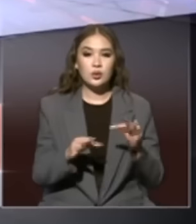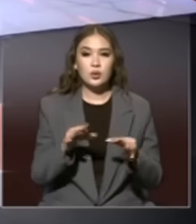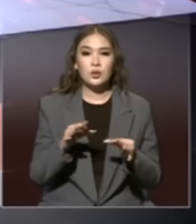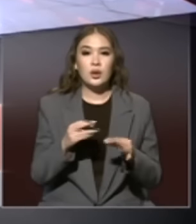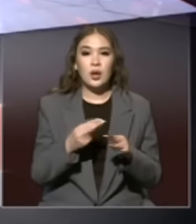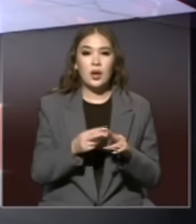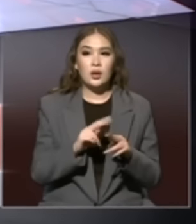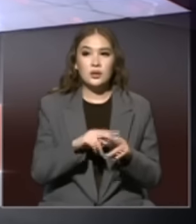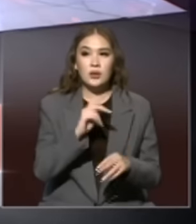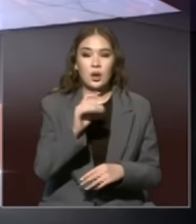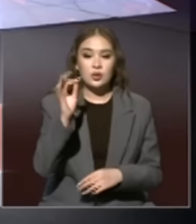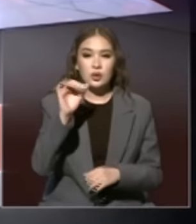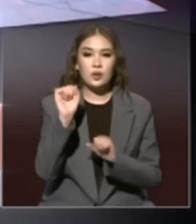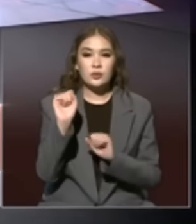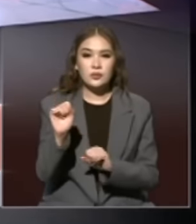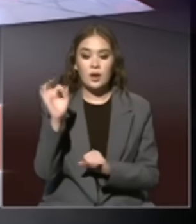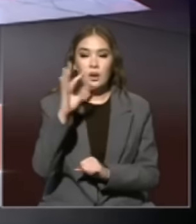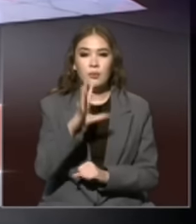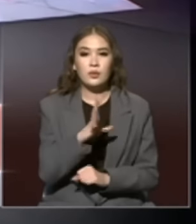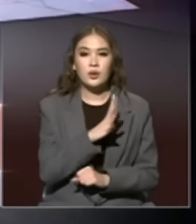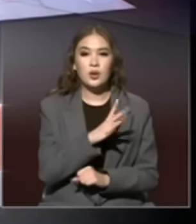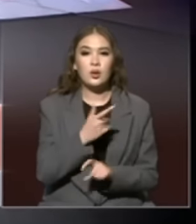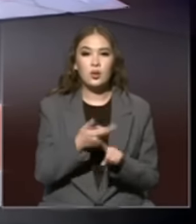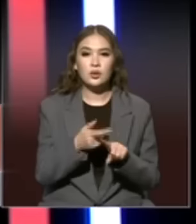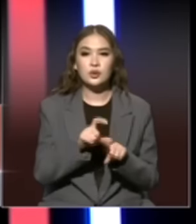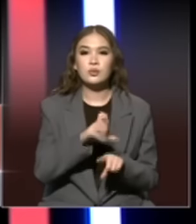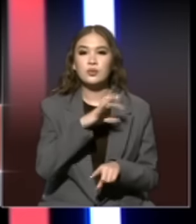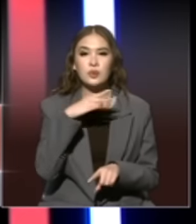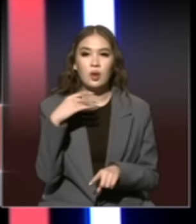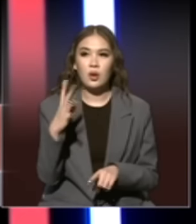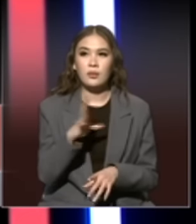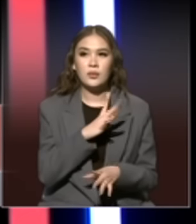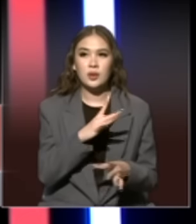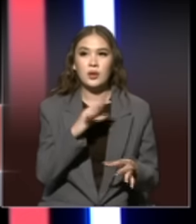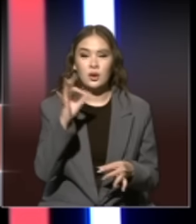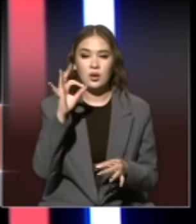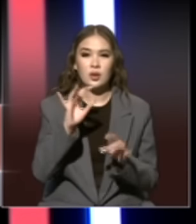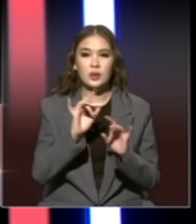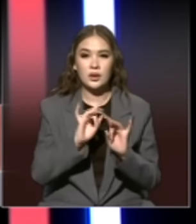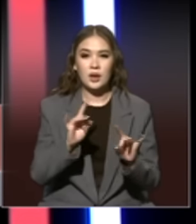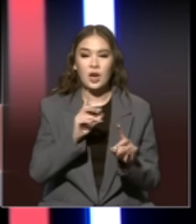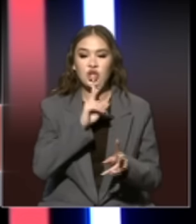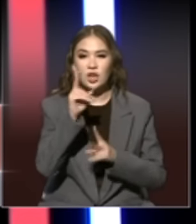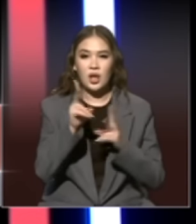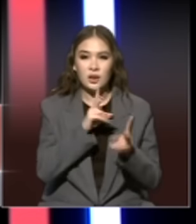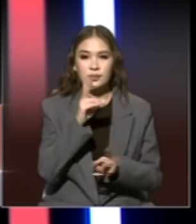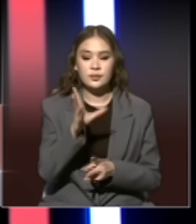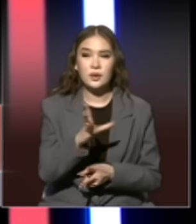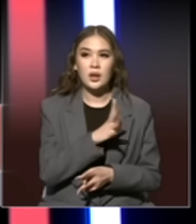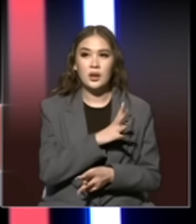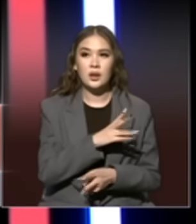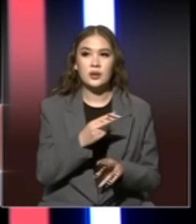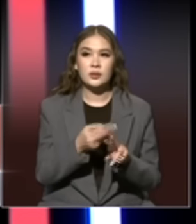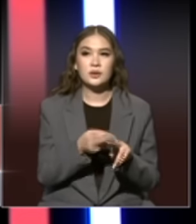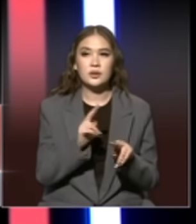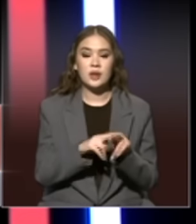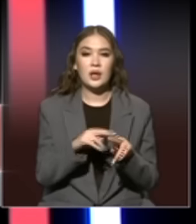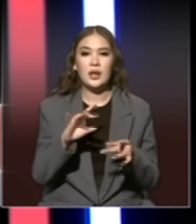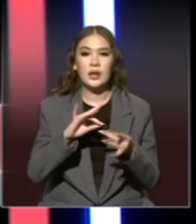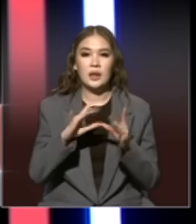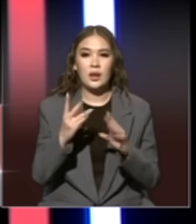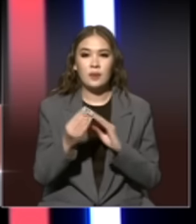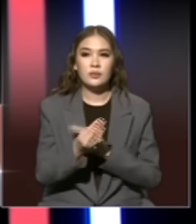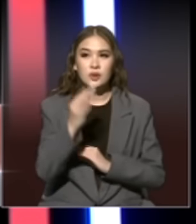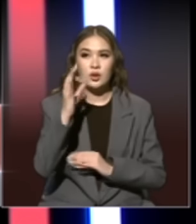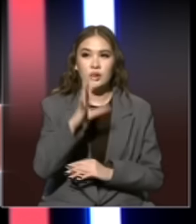жатқан адвокаттарға қатысты пікірлер көп айтылды, білесіздер, иә. Тіпті адвокаттар палатасының басшылығы желіде адвокаттар міндетін